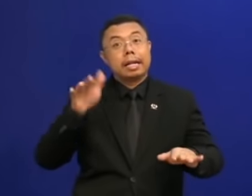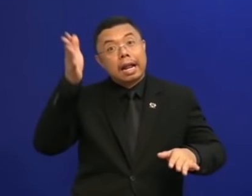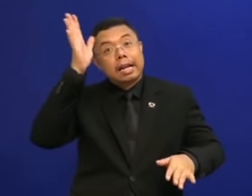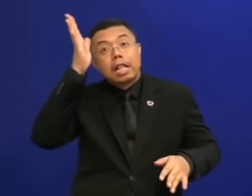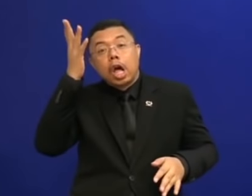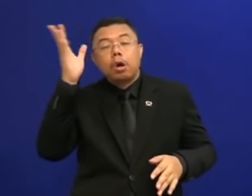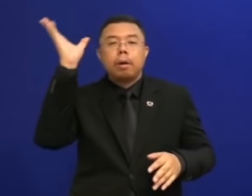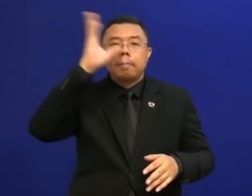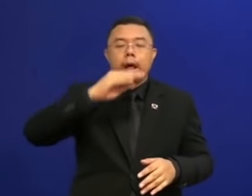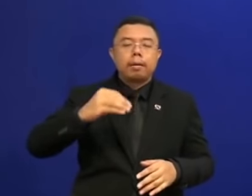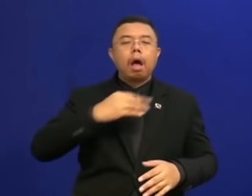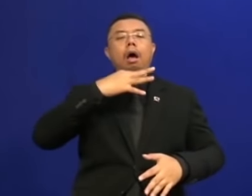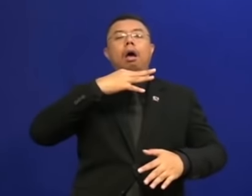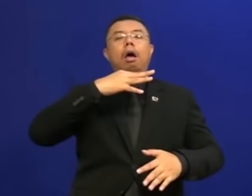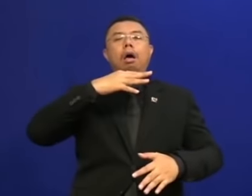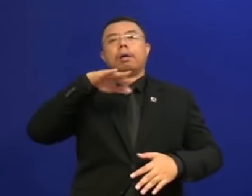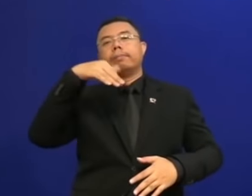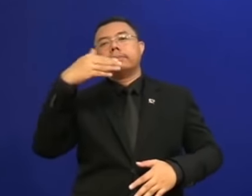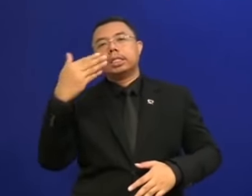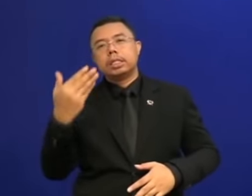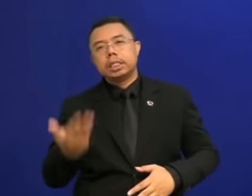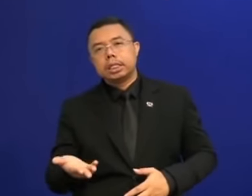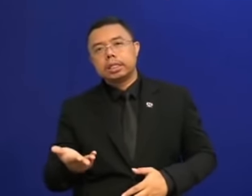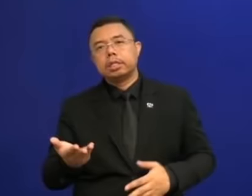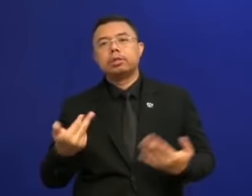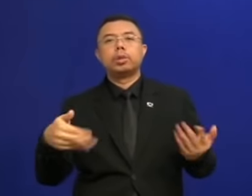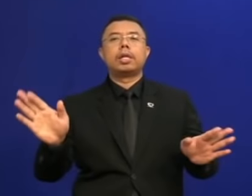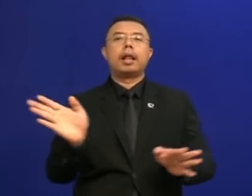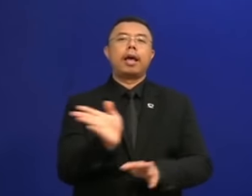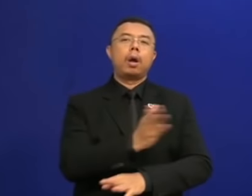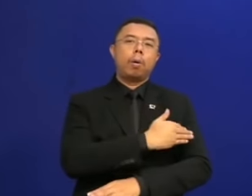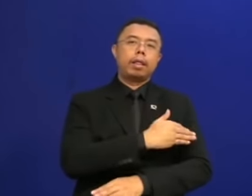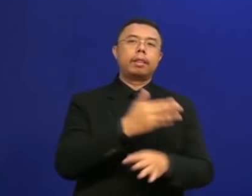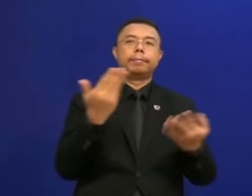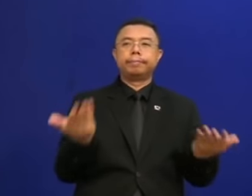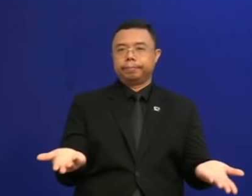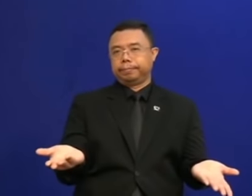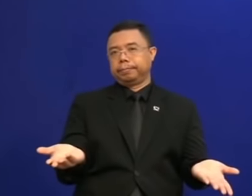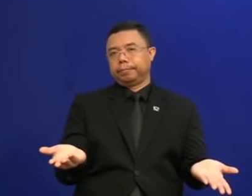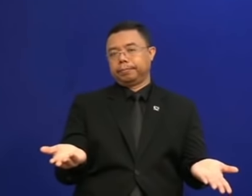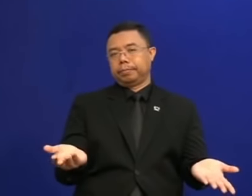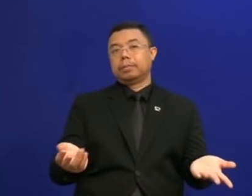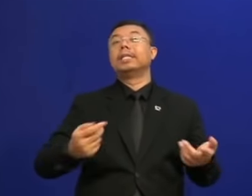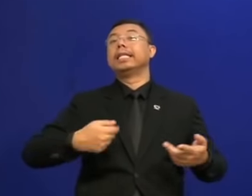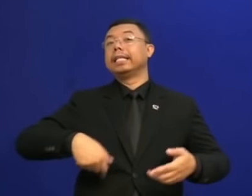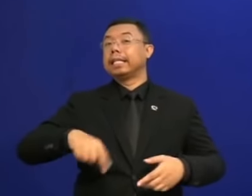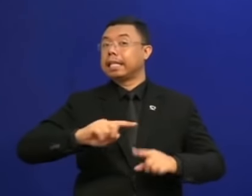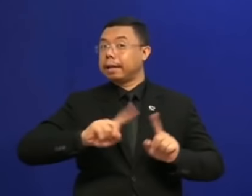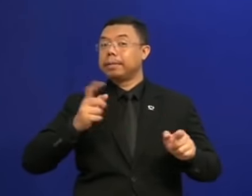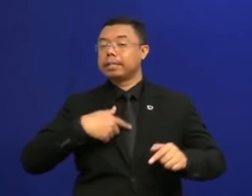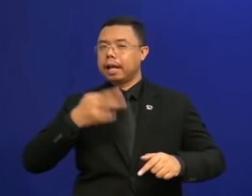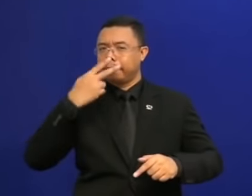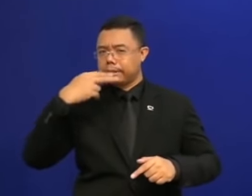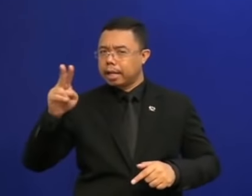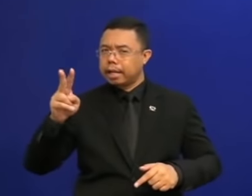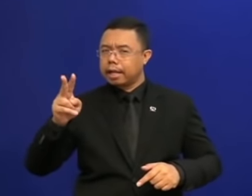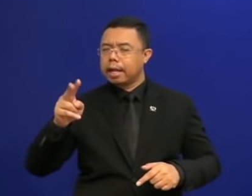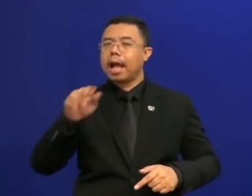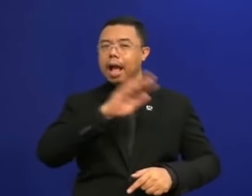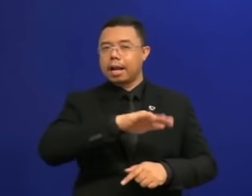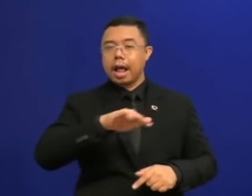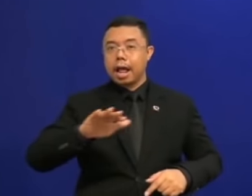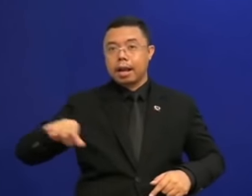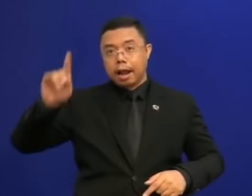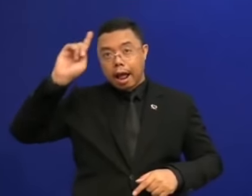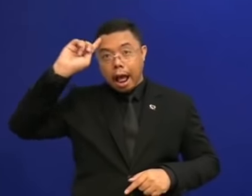hari tersedak napas kita berhenti lewat, ya kan? Nah, tetapi yang saya percaya,